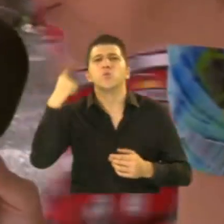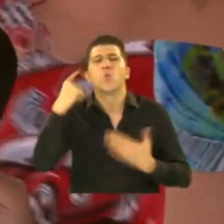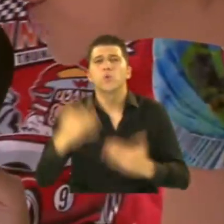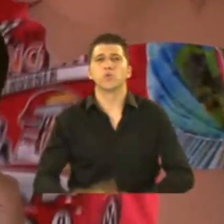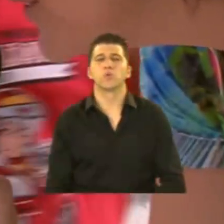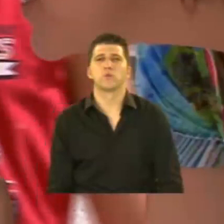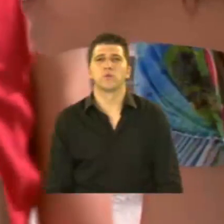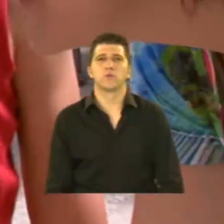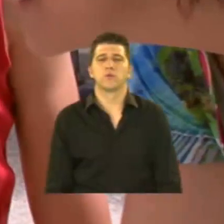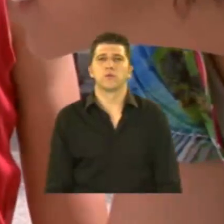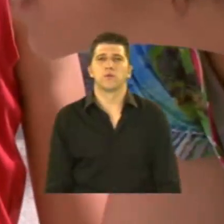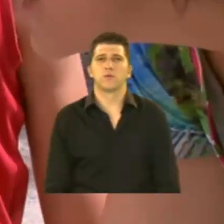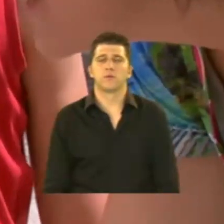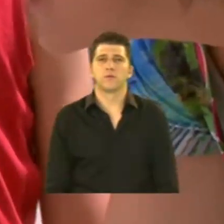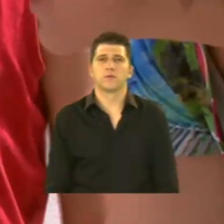Ne düşünüyorsun?